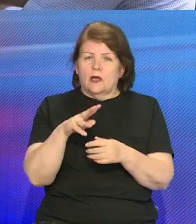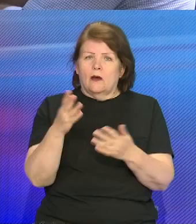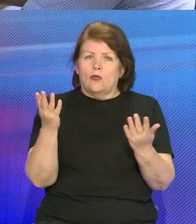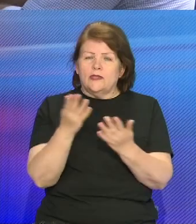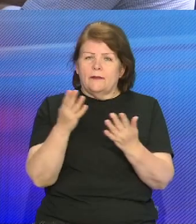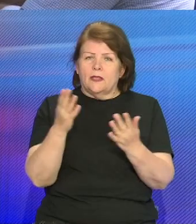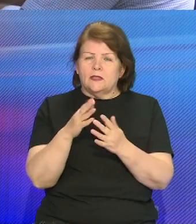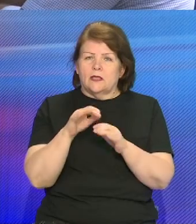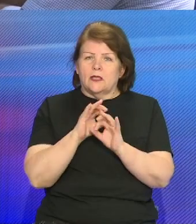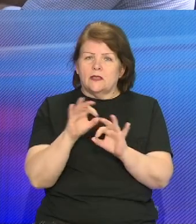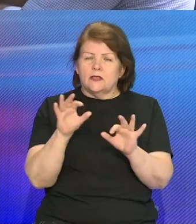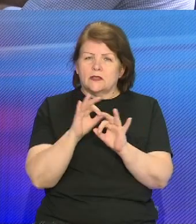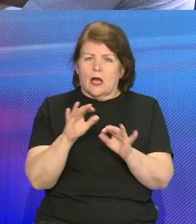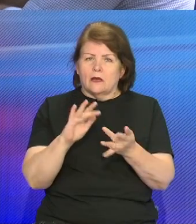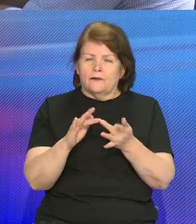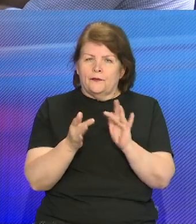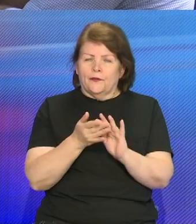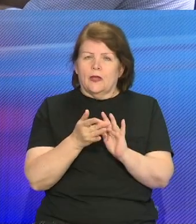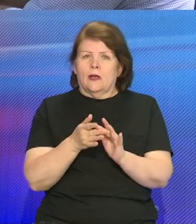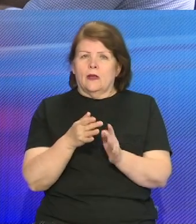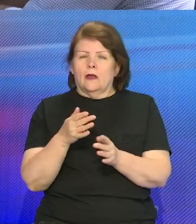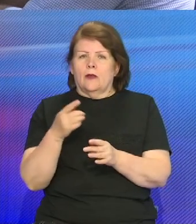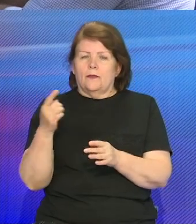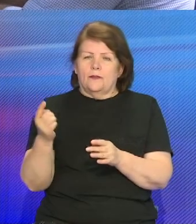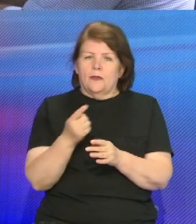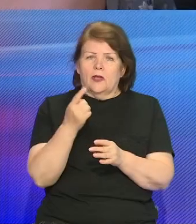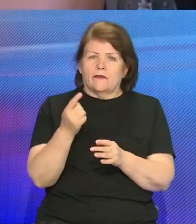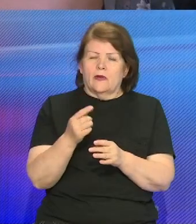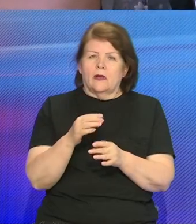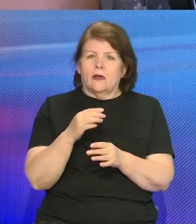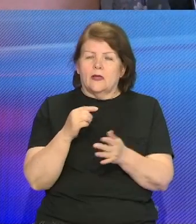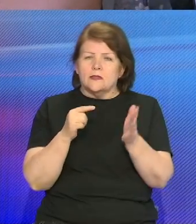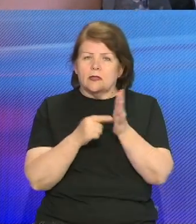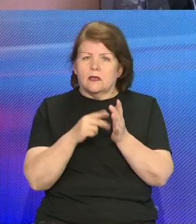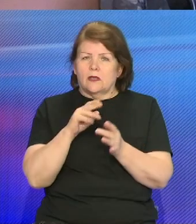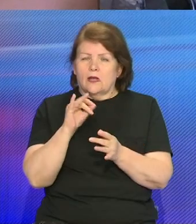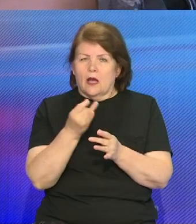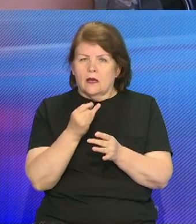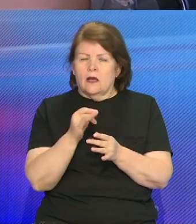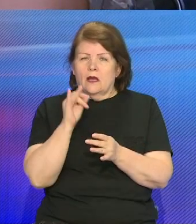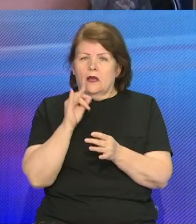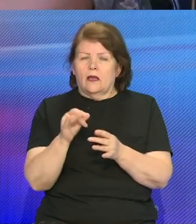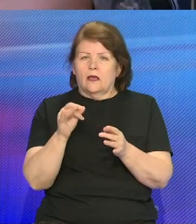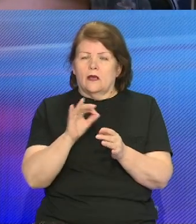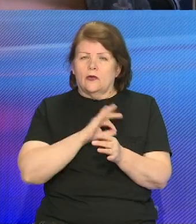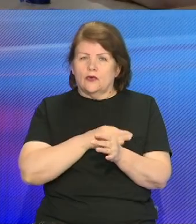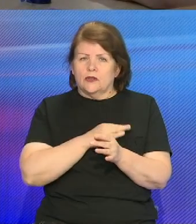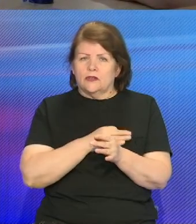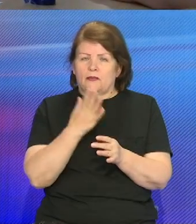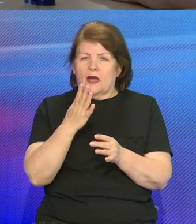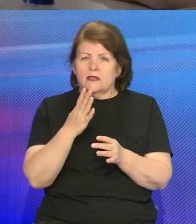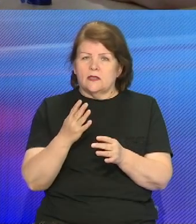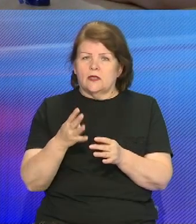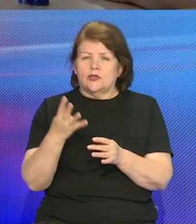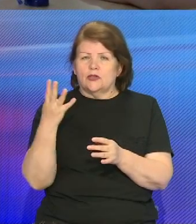первая мова китайская и правознавство – 5 и 4 человеки на одно место ответно. Сюротых, кто пожадал вучиться у